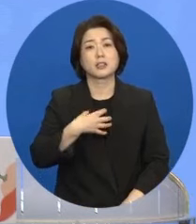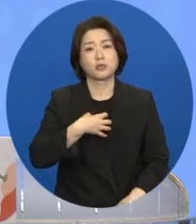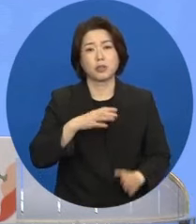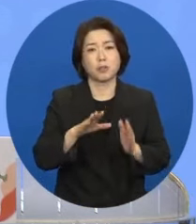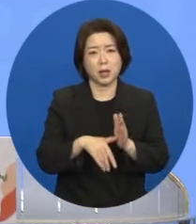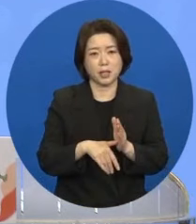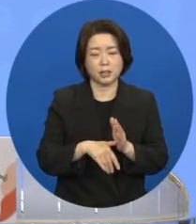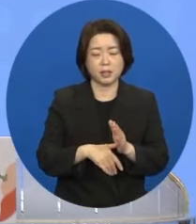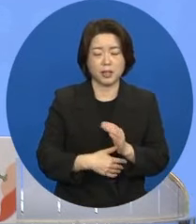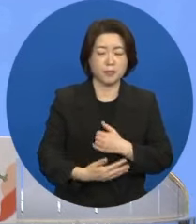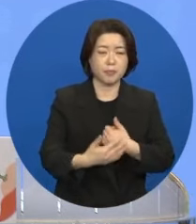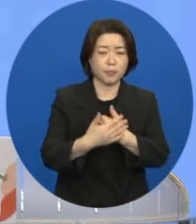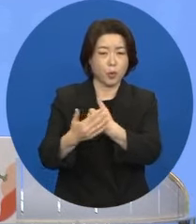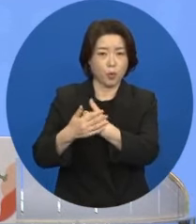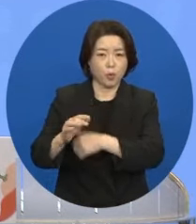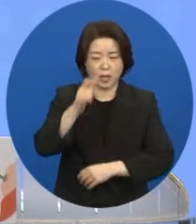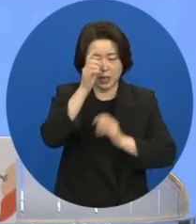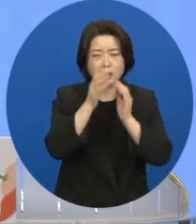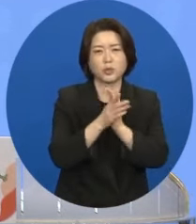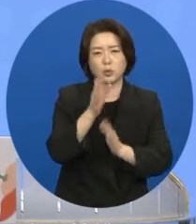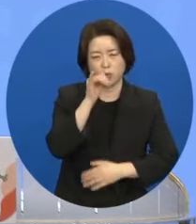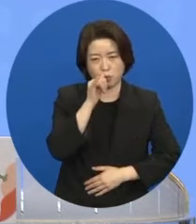중복지 님들께서